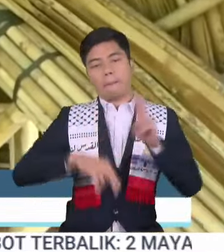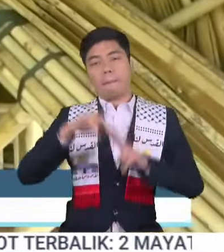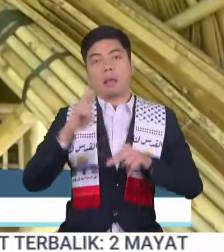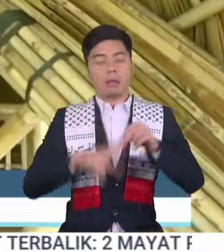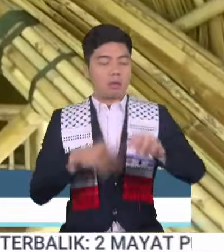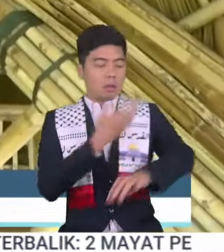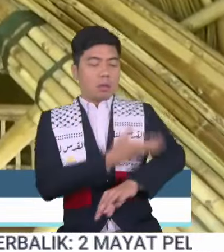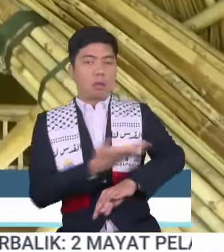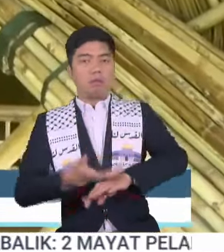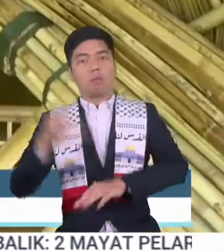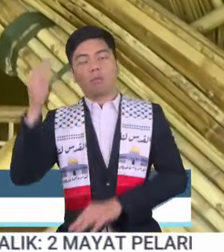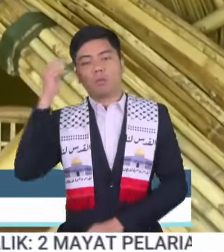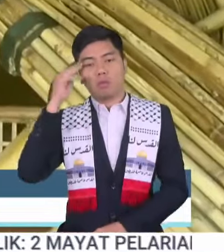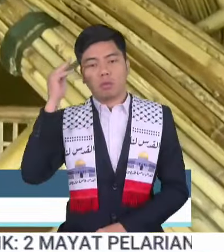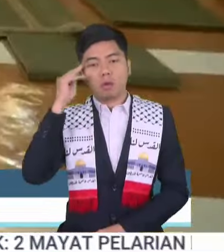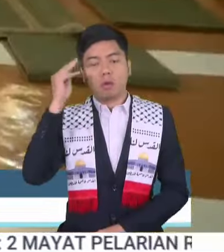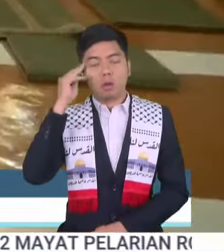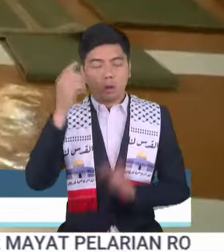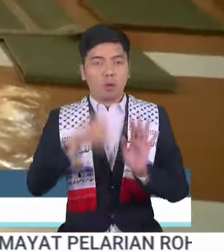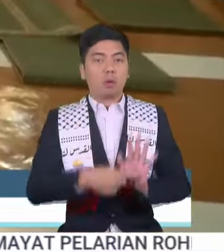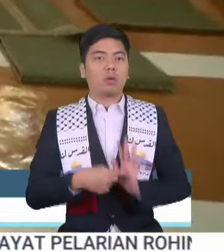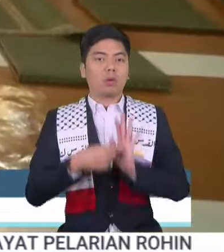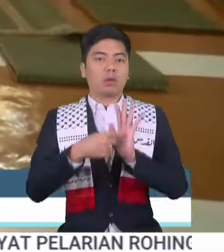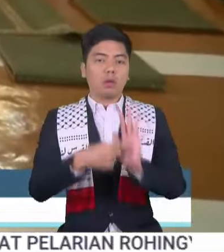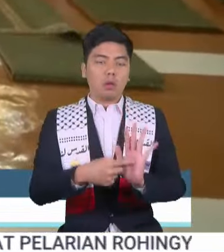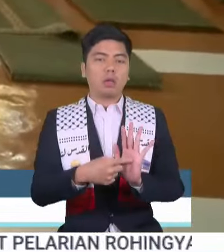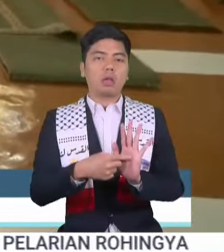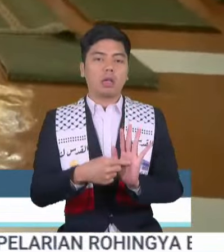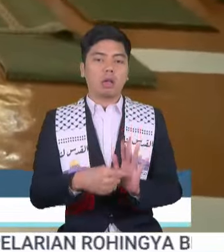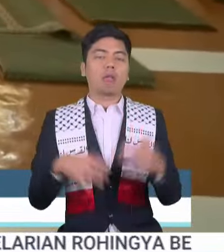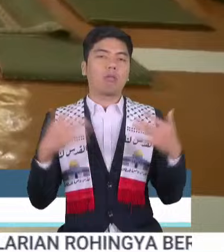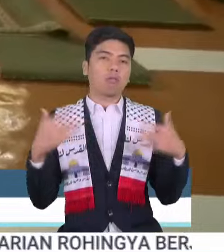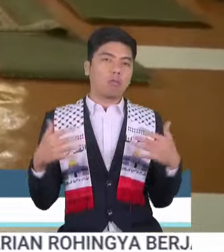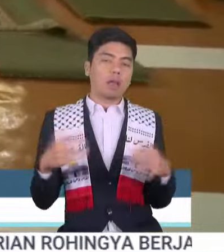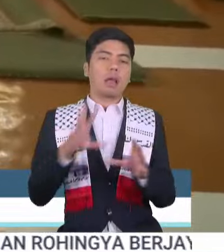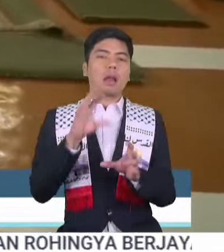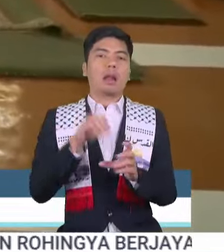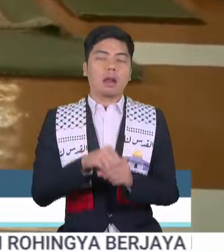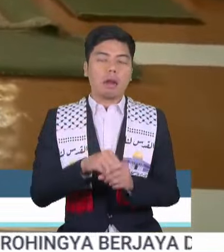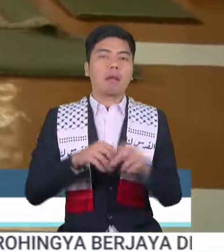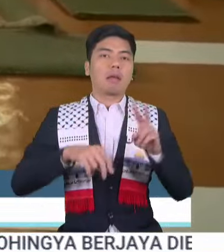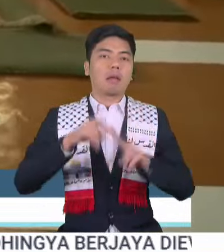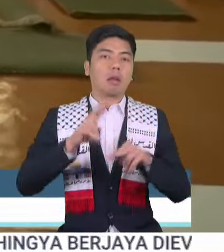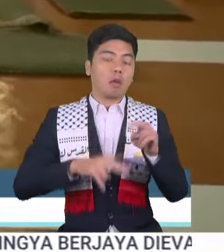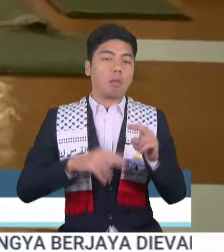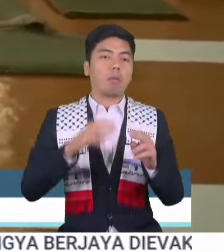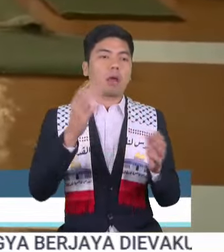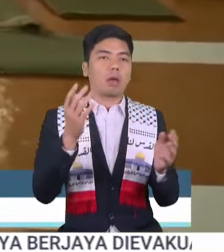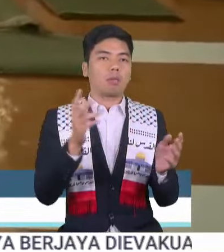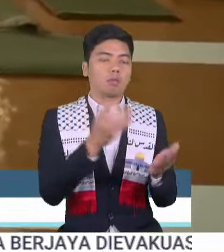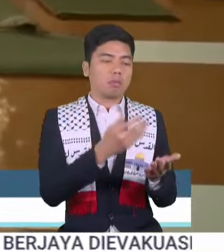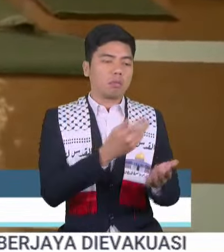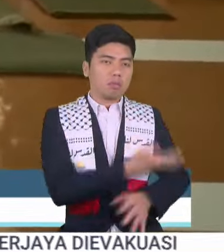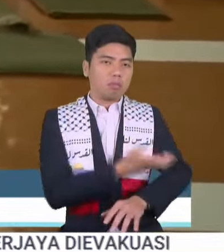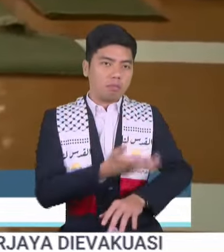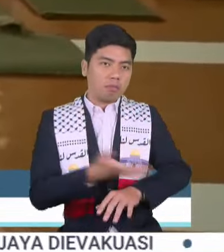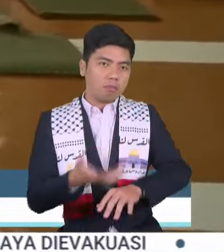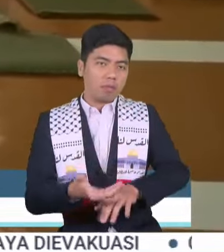tradisional masyarakat Melayu yang menonjolkan keunikan estetika dalam reka bentuk moden.